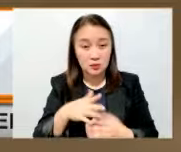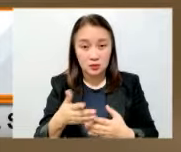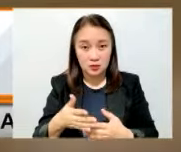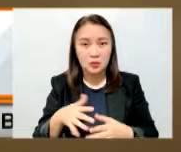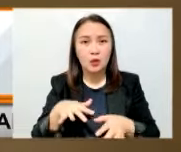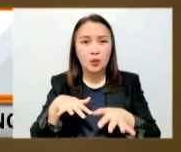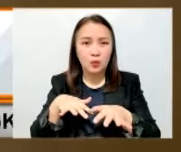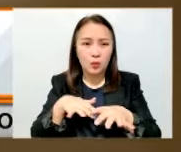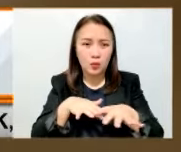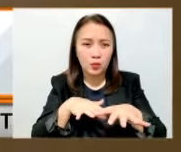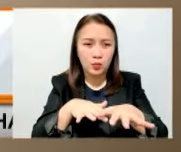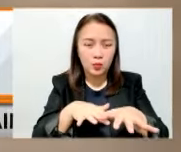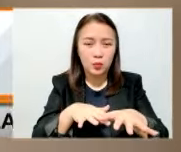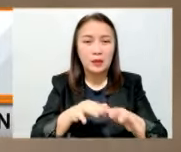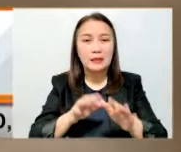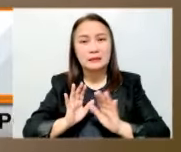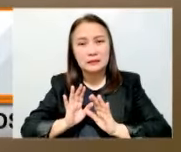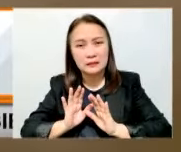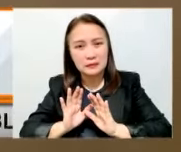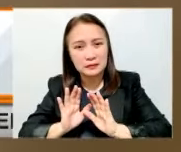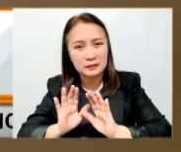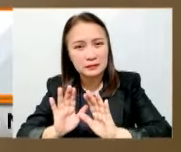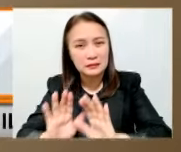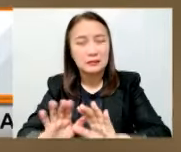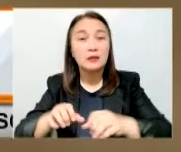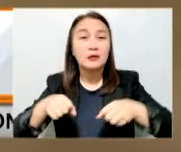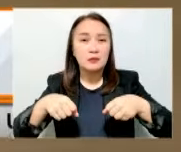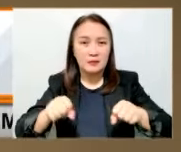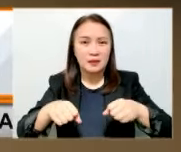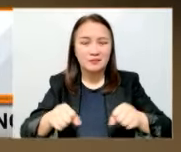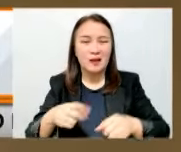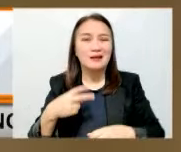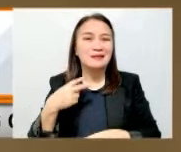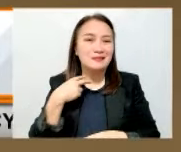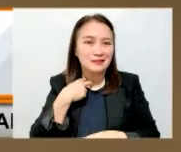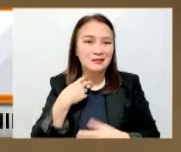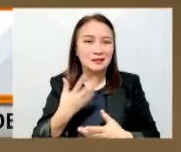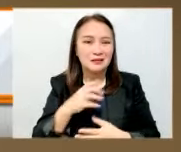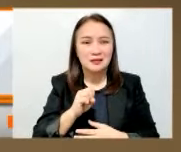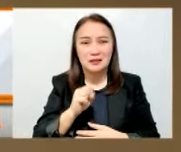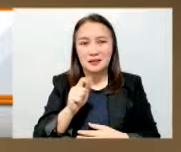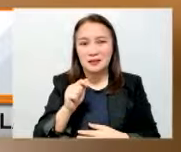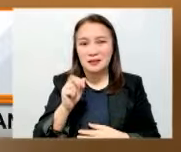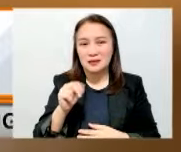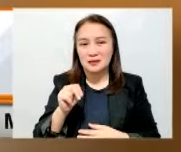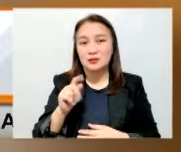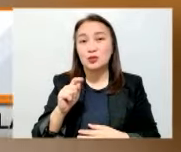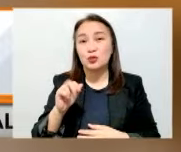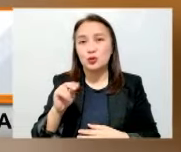Itinulak na lang din ang motorsiklong ito matapos tumirik sa Barangay San Antonio.